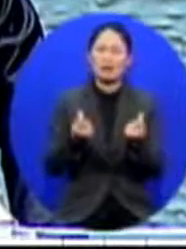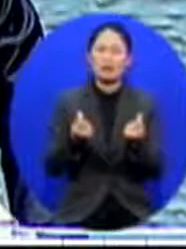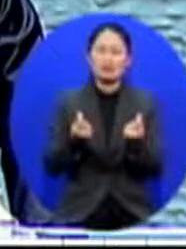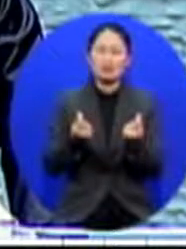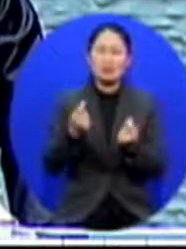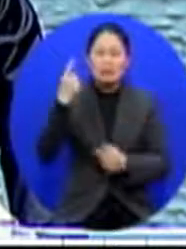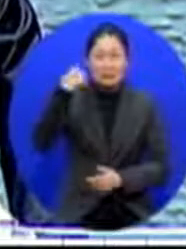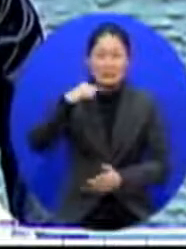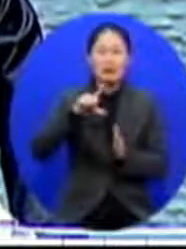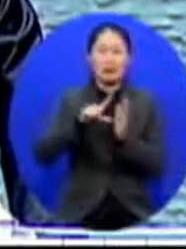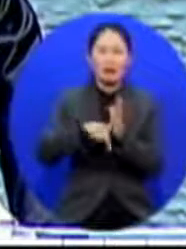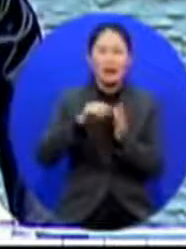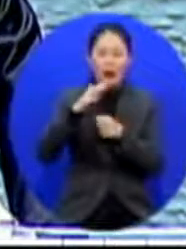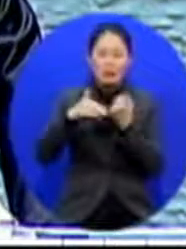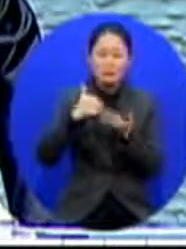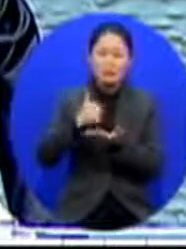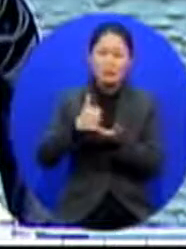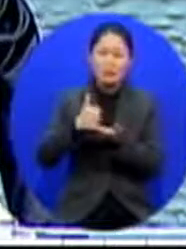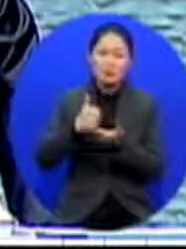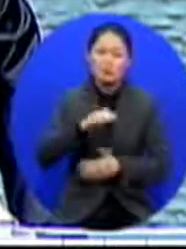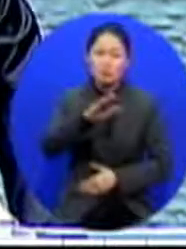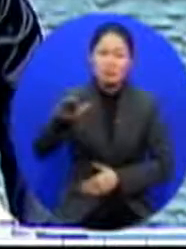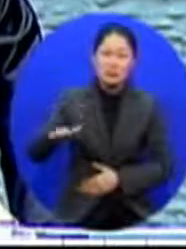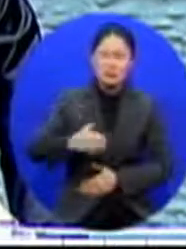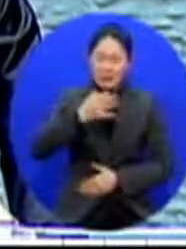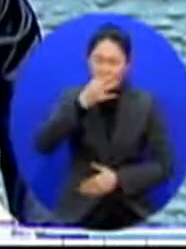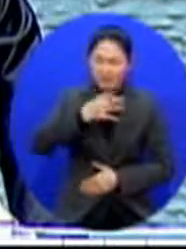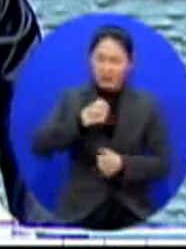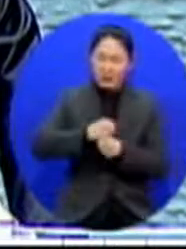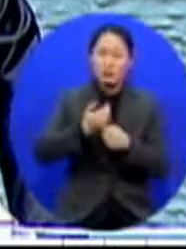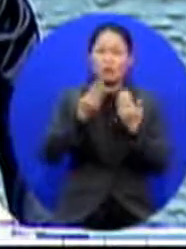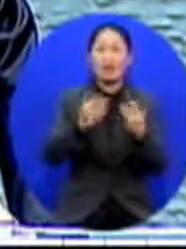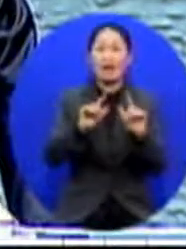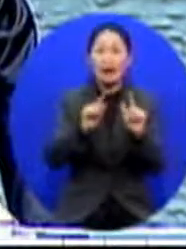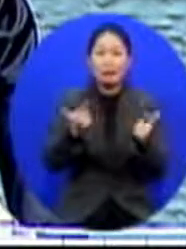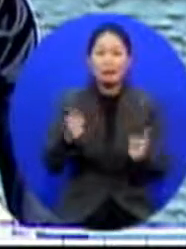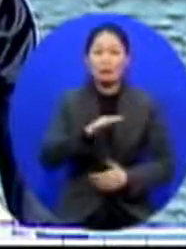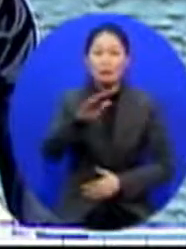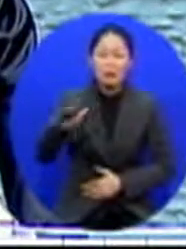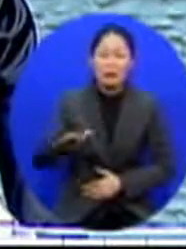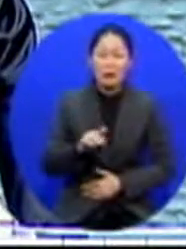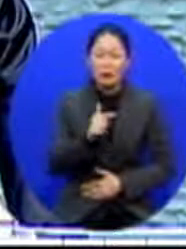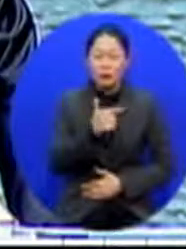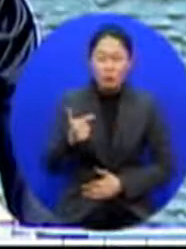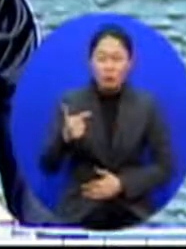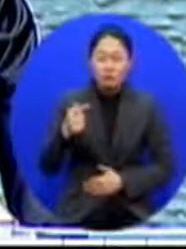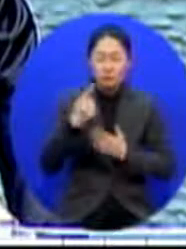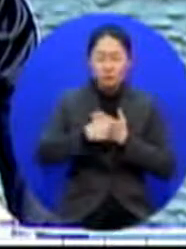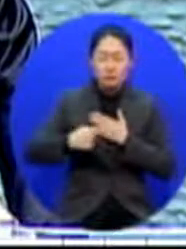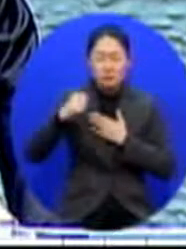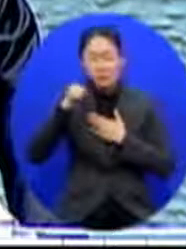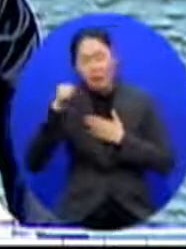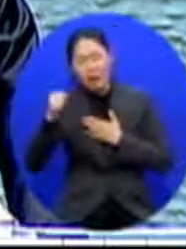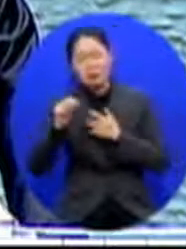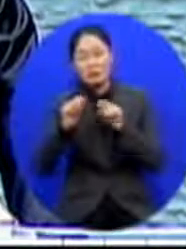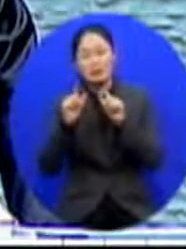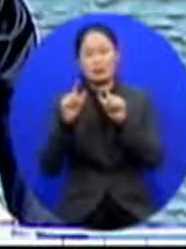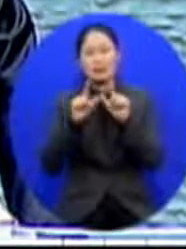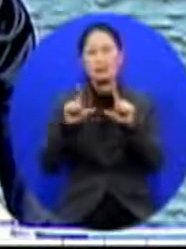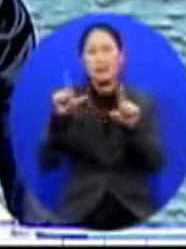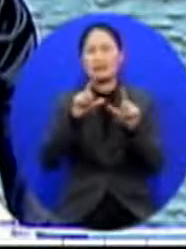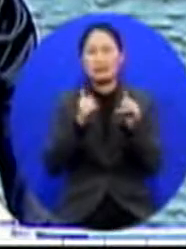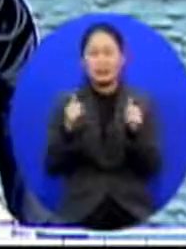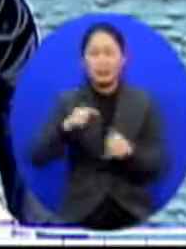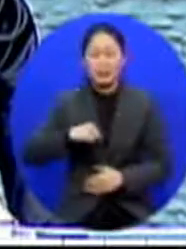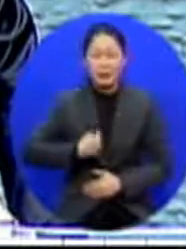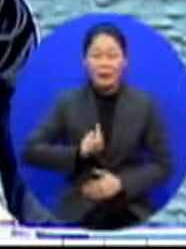때 하나님이 우리를 힘들게 하시는 게 아니고 우리가 너무 육신에 매여 사는 사람 내 생각 내 뜻